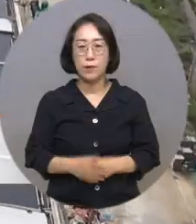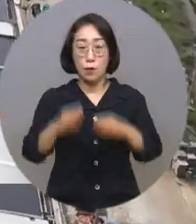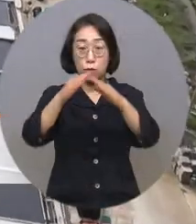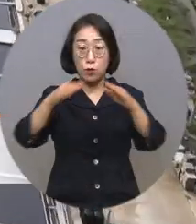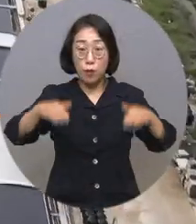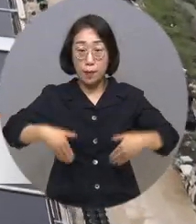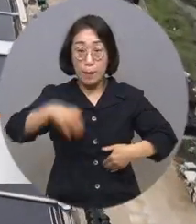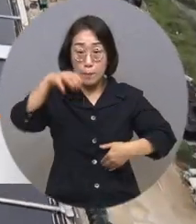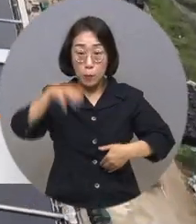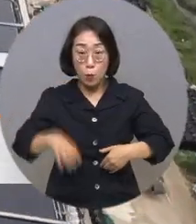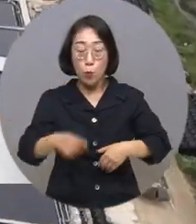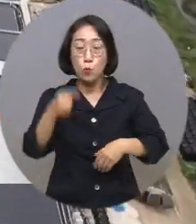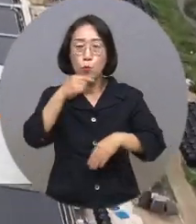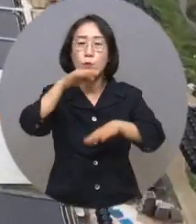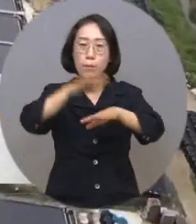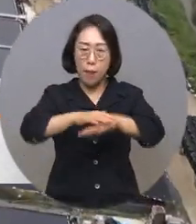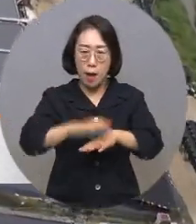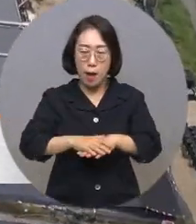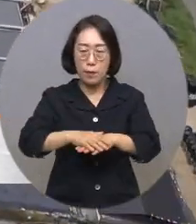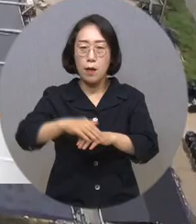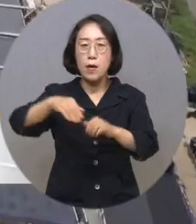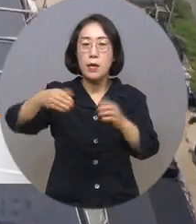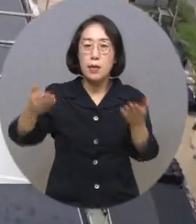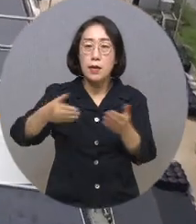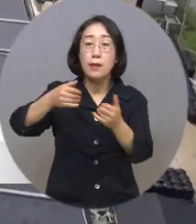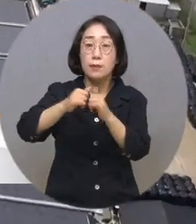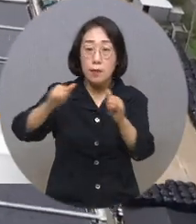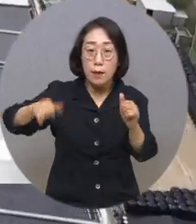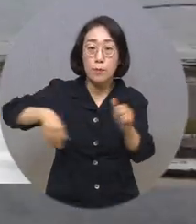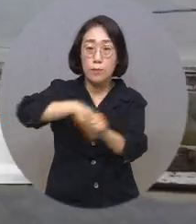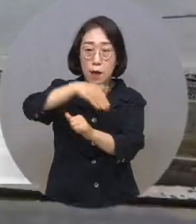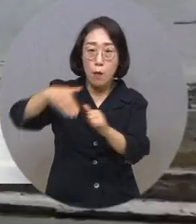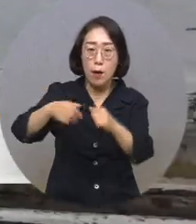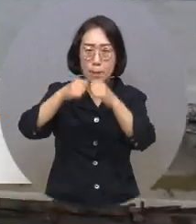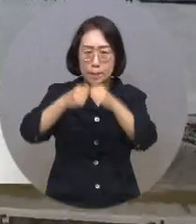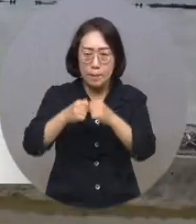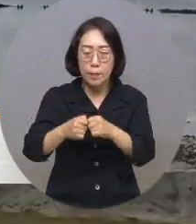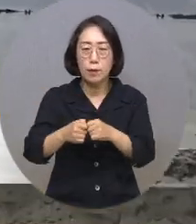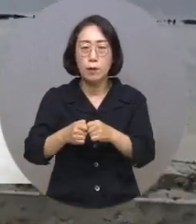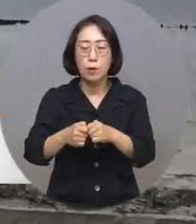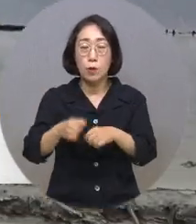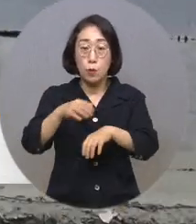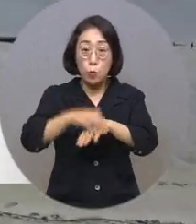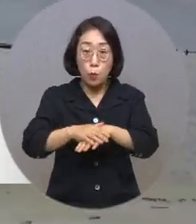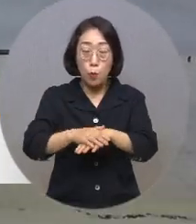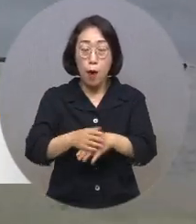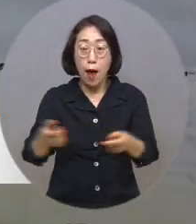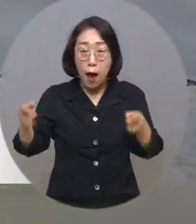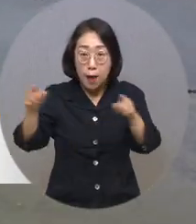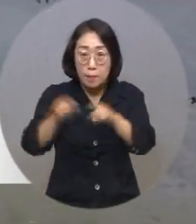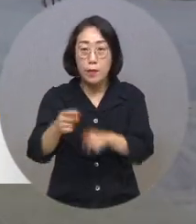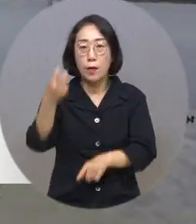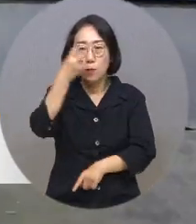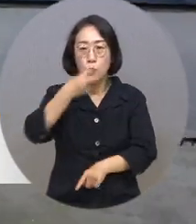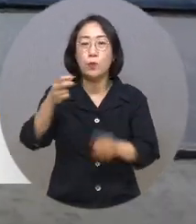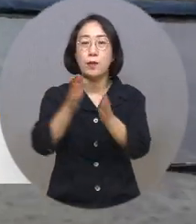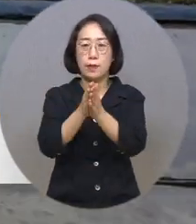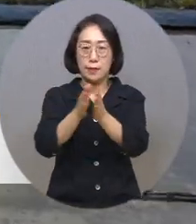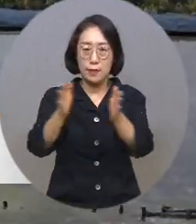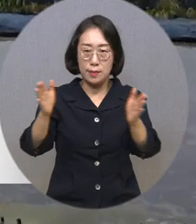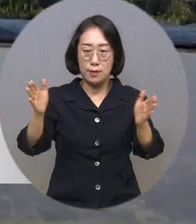전라남도가 염전 근로자의 처우 개선을 위해 전담반을 구성하고 염전 사업장 민관 합동 전수조사에